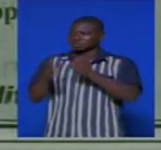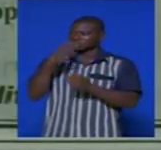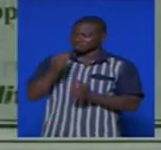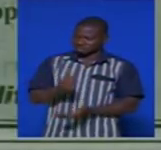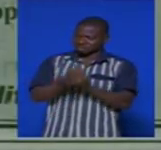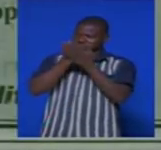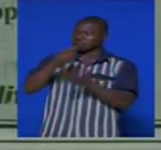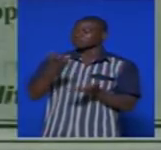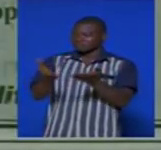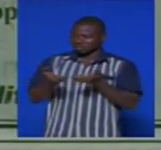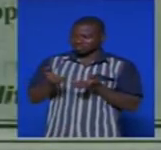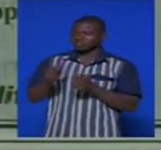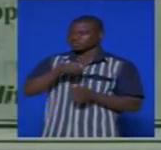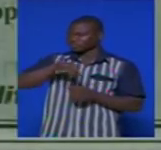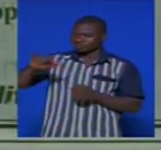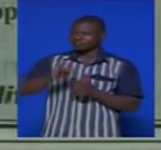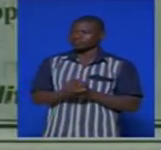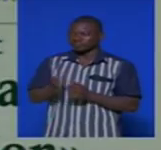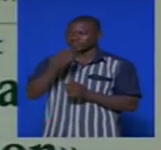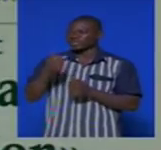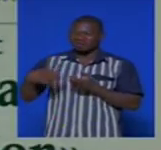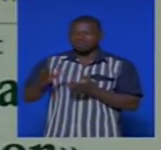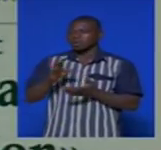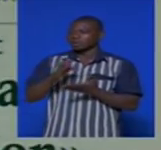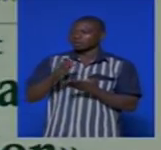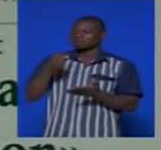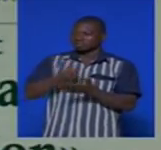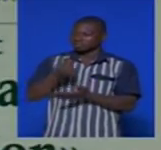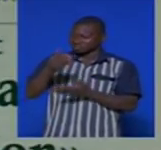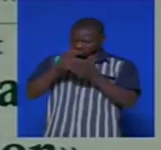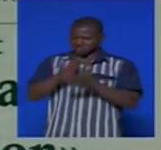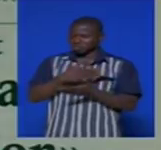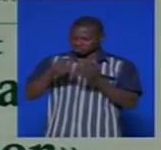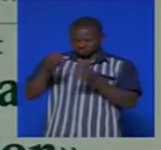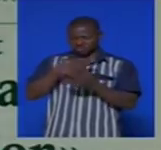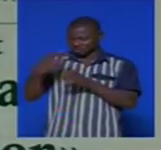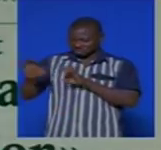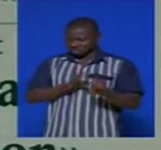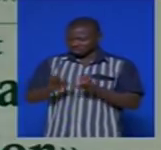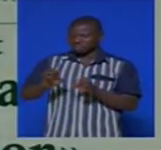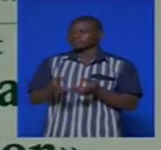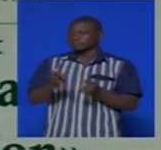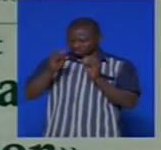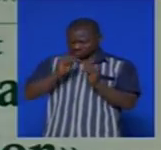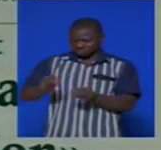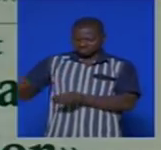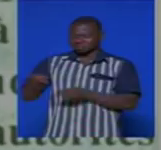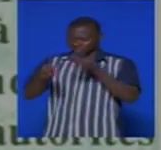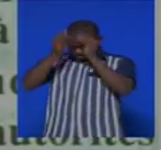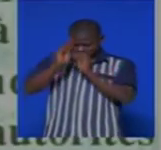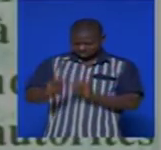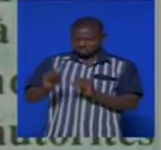Mon client n'a fait qu'exécuter un ordre. Quant aux autres faits qui lui sont reprochés, en